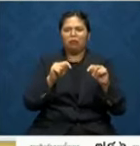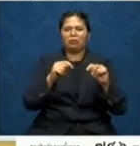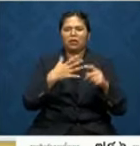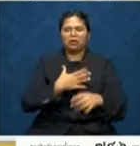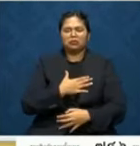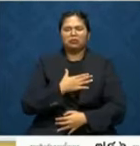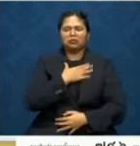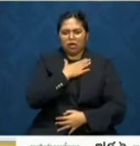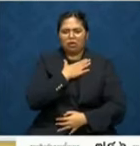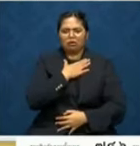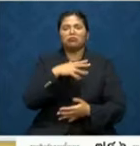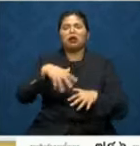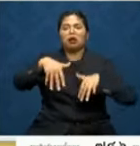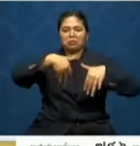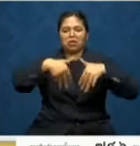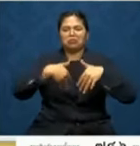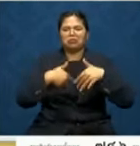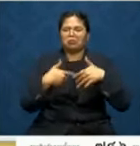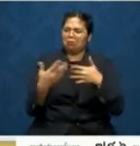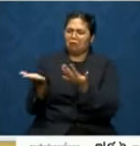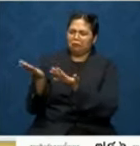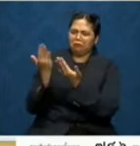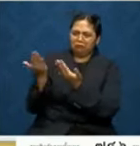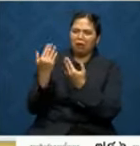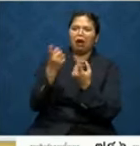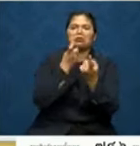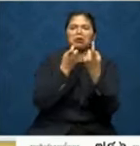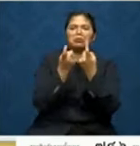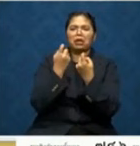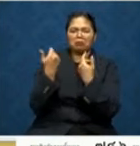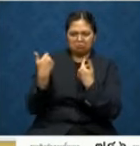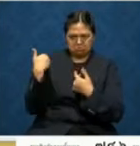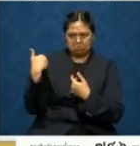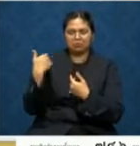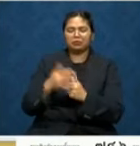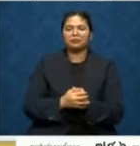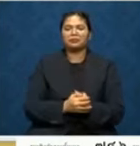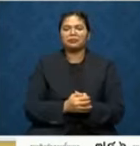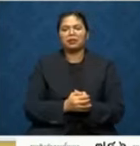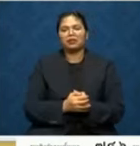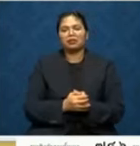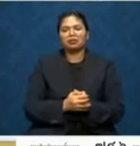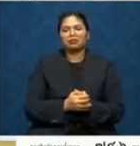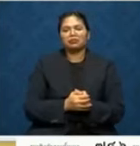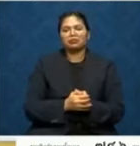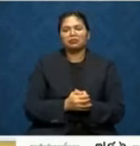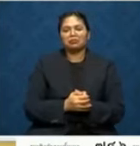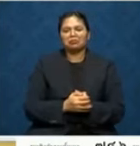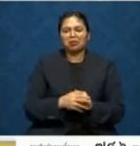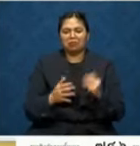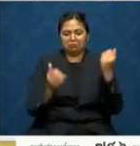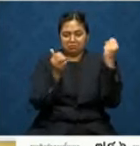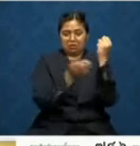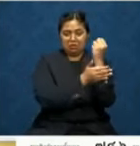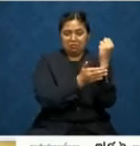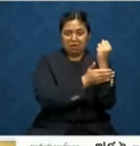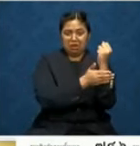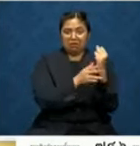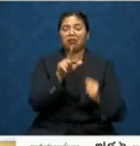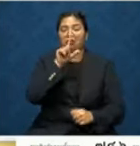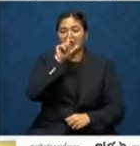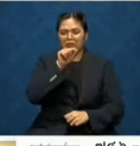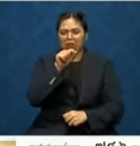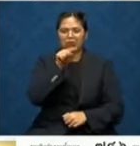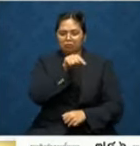เกลงว่ถ้าใช้ไม่เปธรมนตัวกํานั่นทีู่กวาคคว mud่วนั้น ยงจะมี